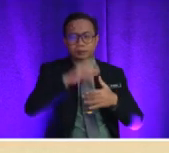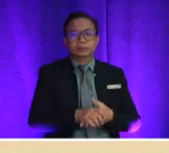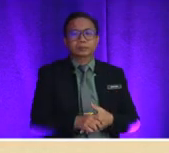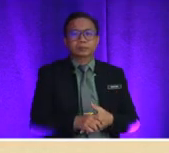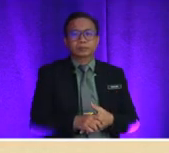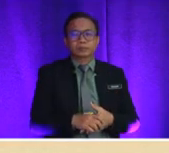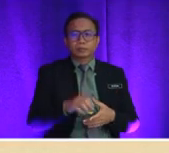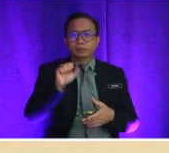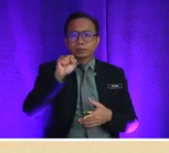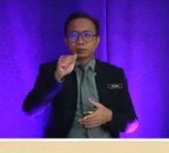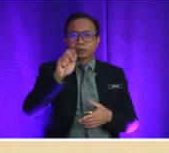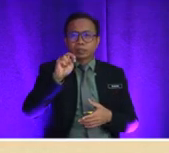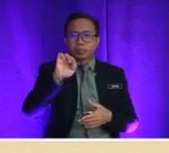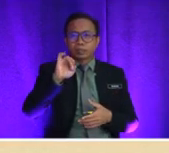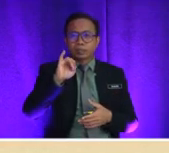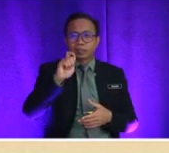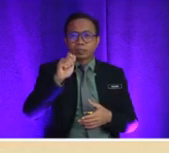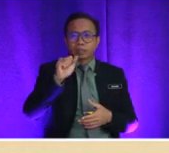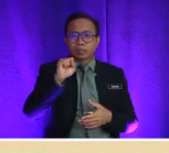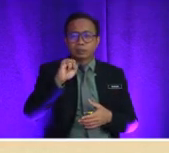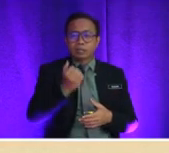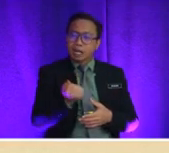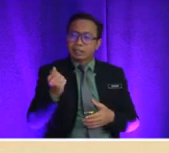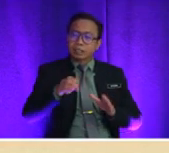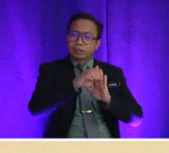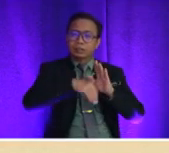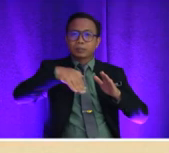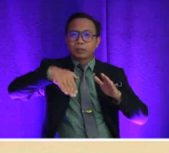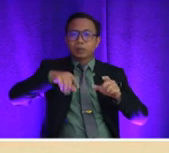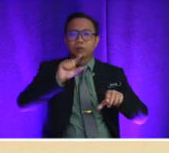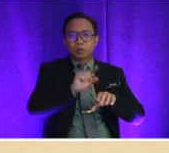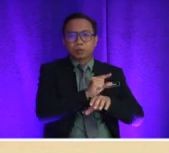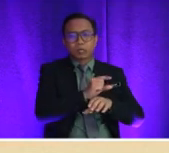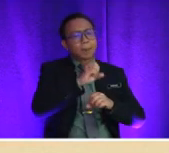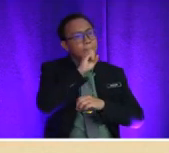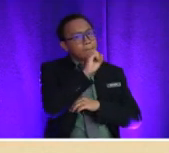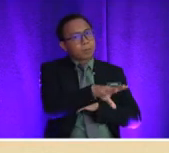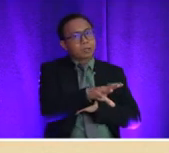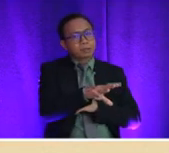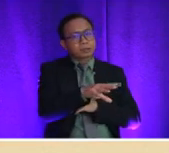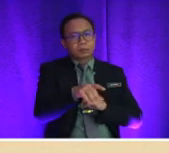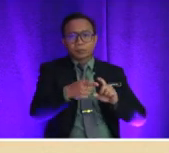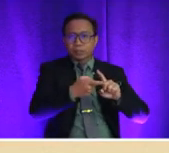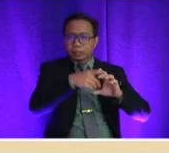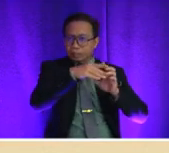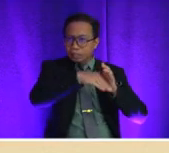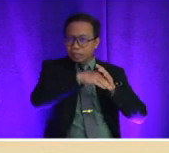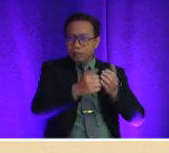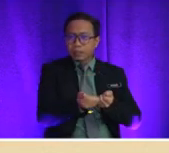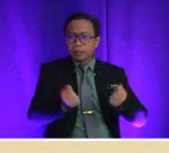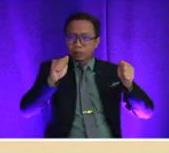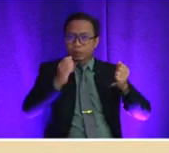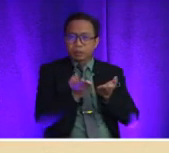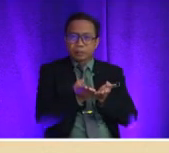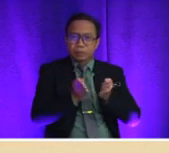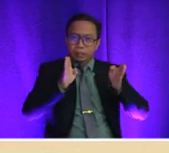sanitasi semua peralatan sebelum kita guna yang kedua membuang sampah saraf daripada es krim atau bekas yang kita guna